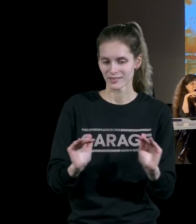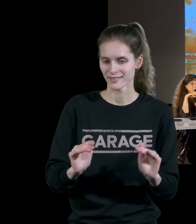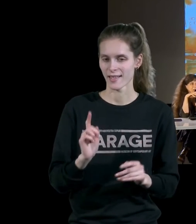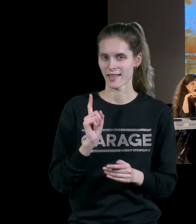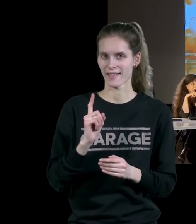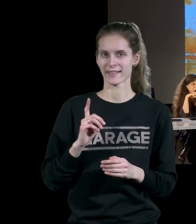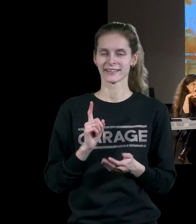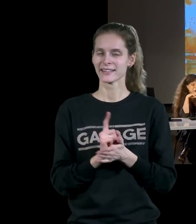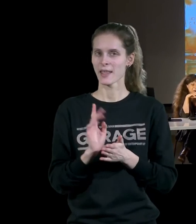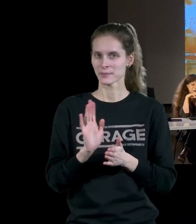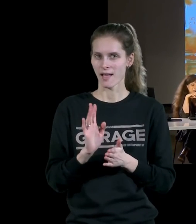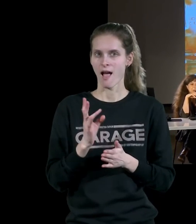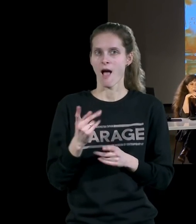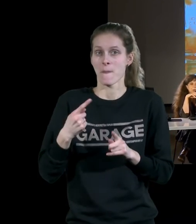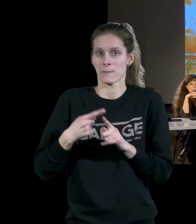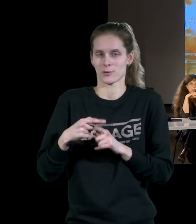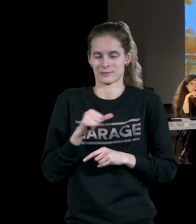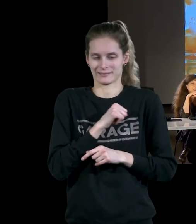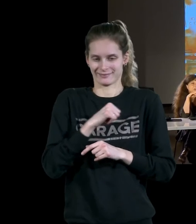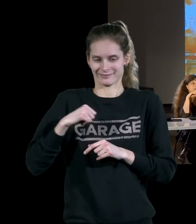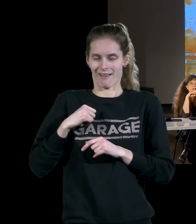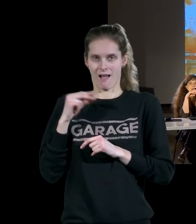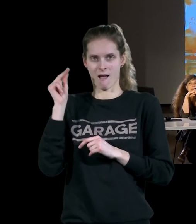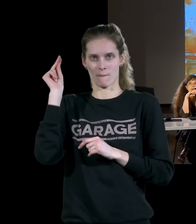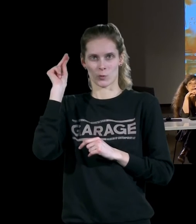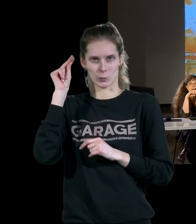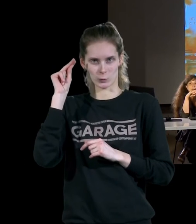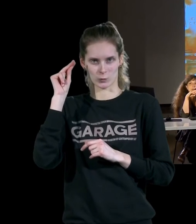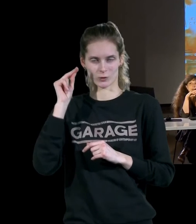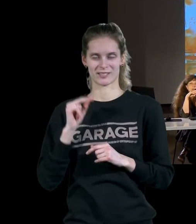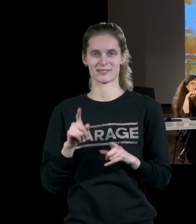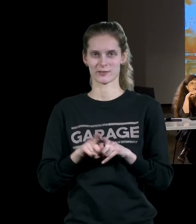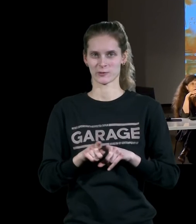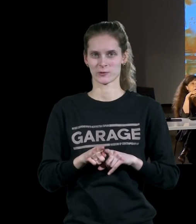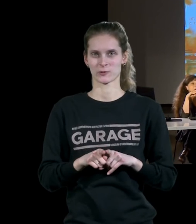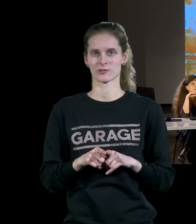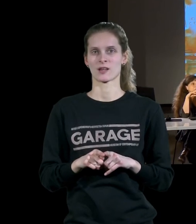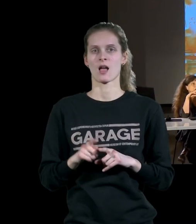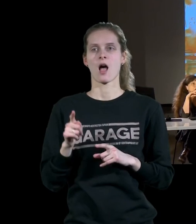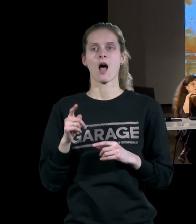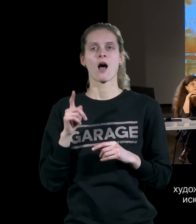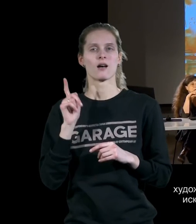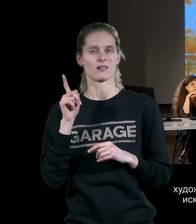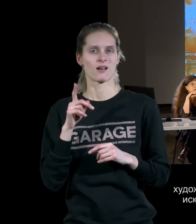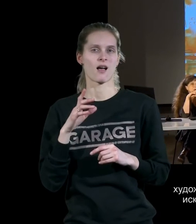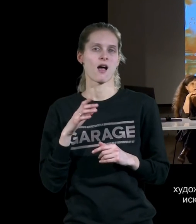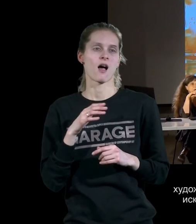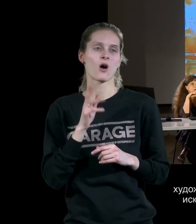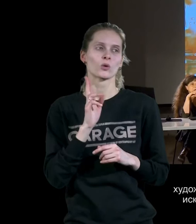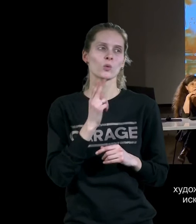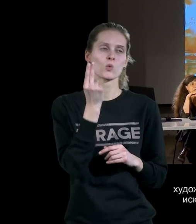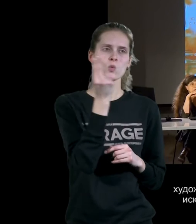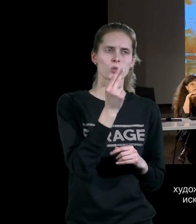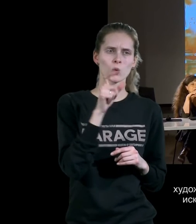он разделял идею многих модернистов, что настоящий современный художник, художник-модернист